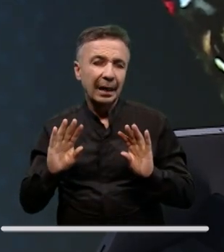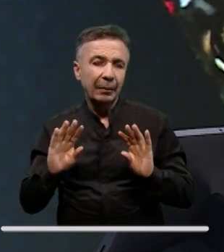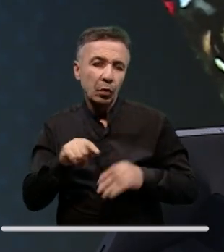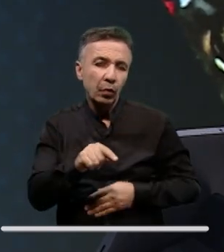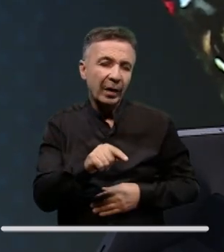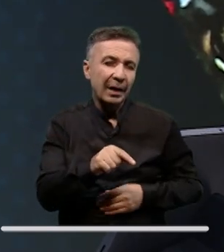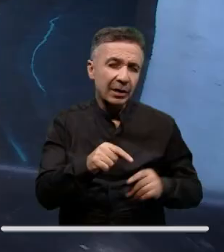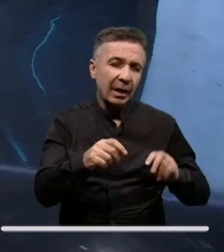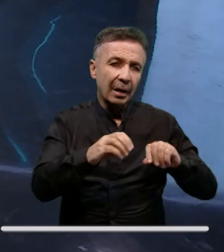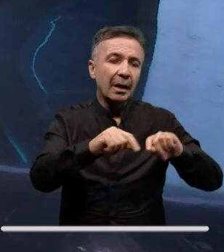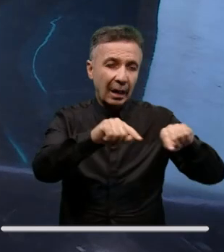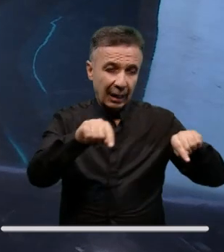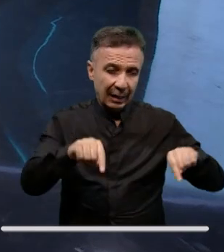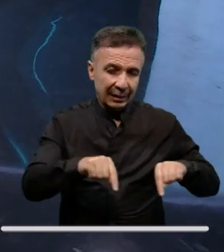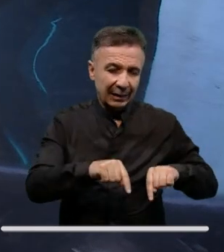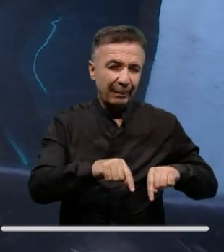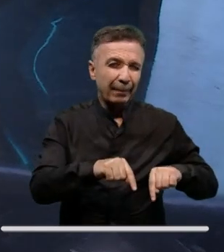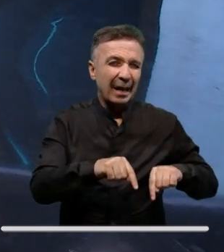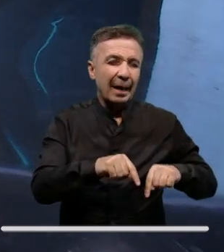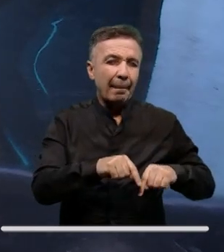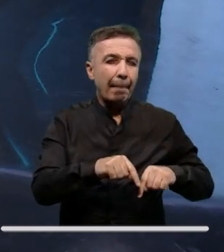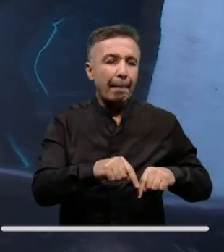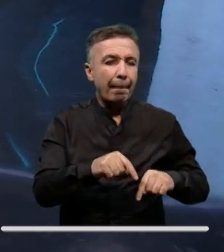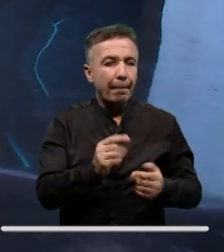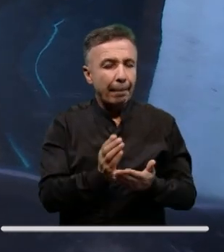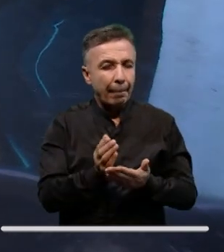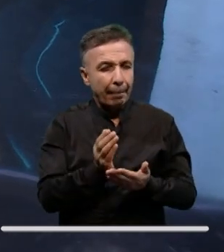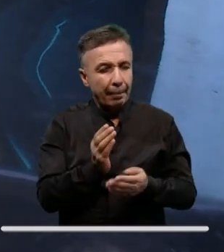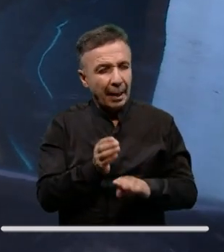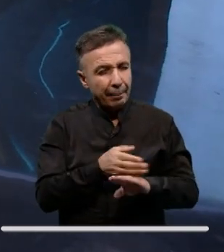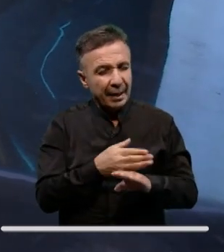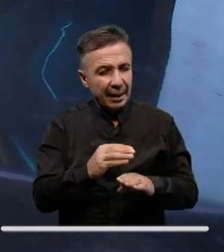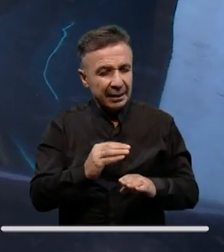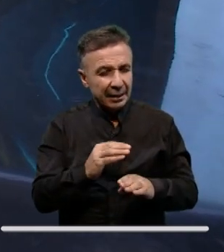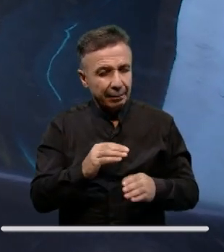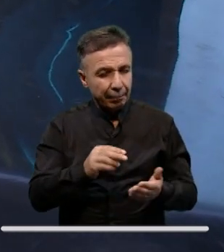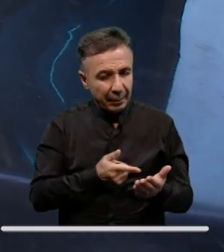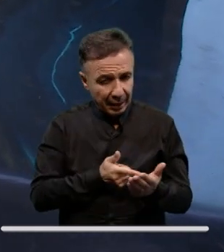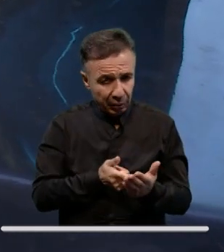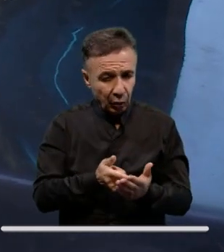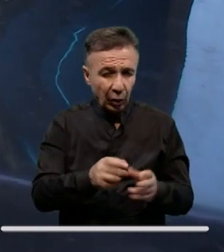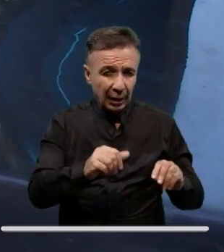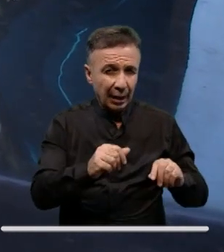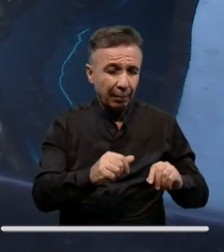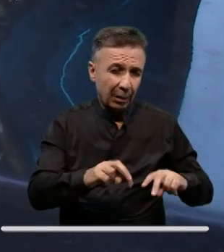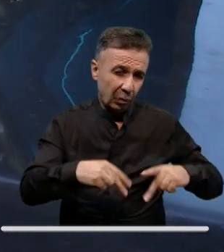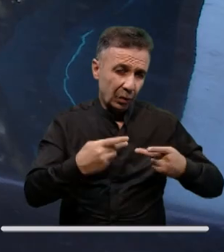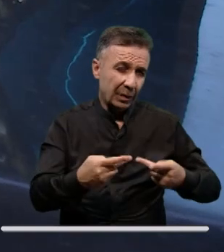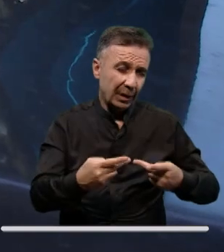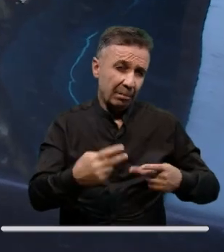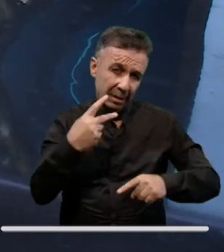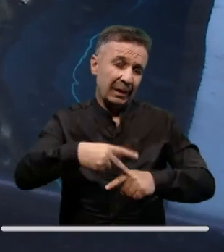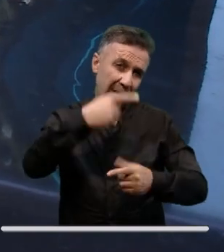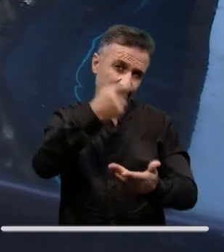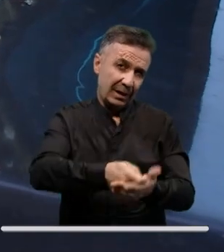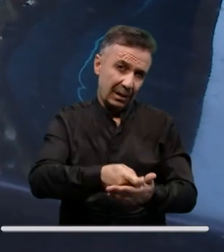hakkımız var ve miras olarak bize düşecek bu konuda hocamız ne cevap verir zekat vermemiz gerekir mi gerekmez mi biraz tereddüt halindeyiz